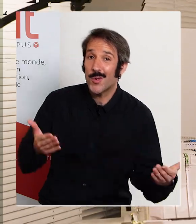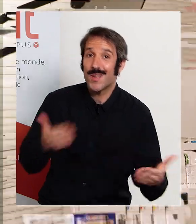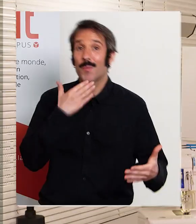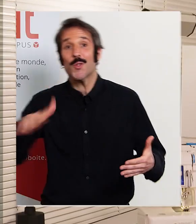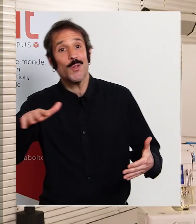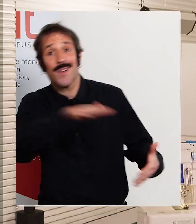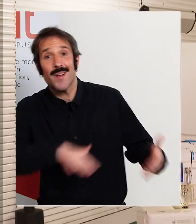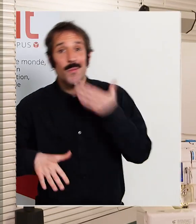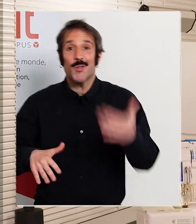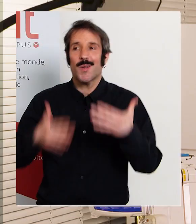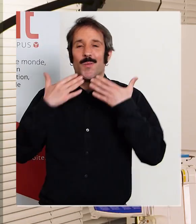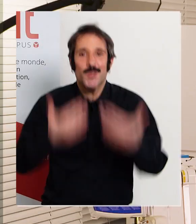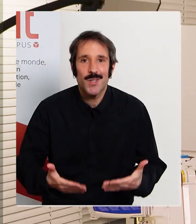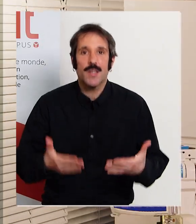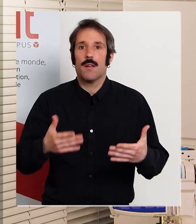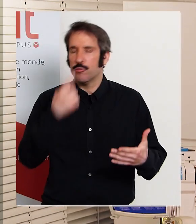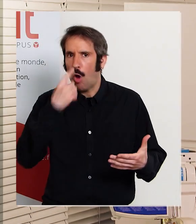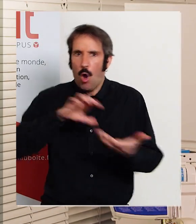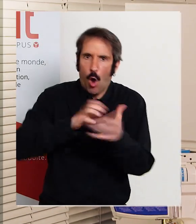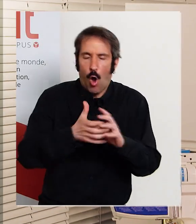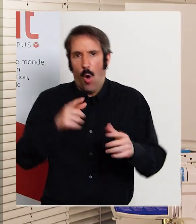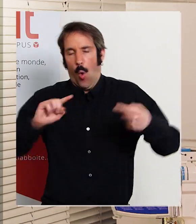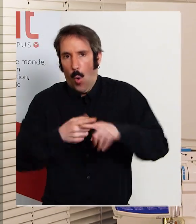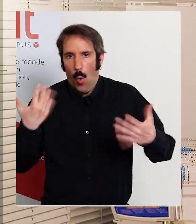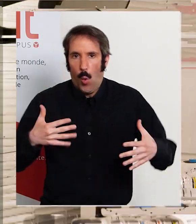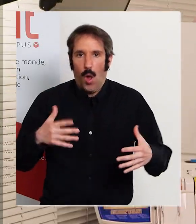Bonjour à tout le monde. Bonjour à tout le monde. Bonjour à tous. Ça vous semble